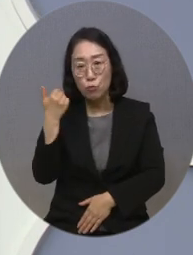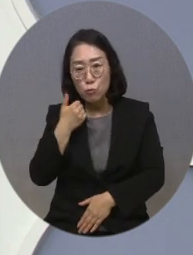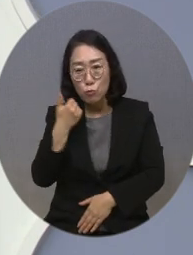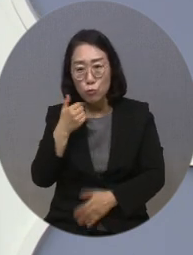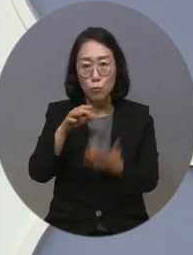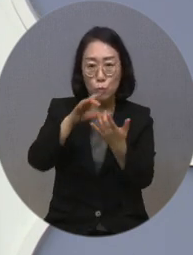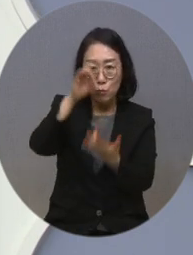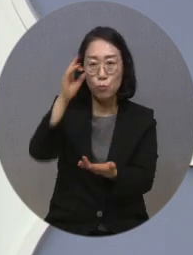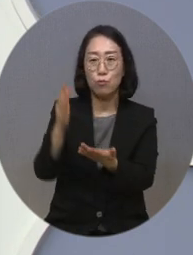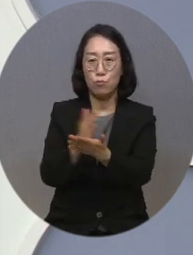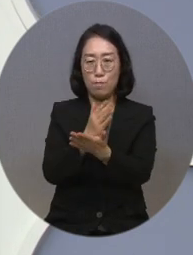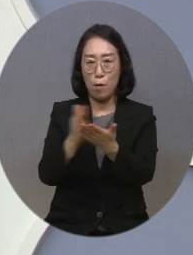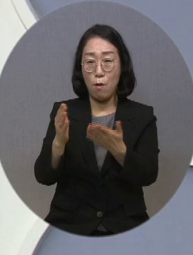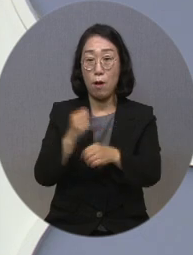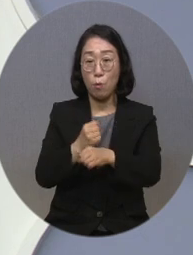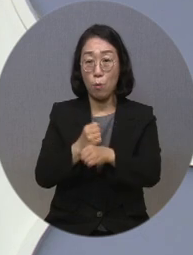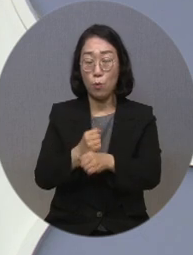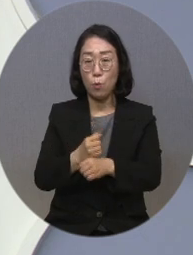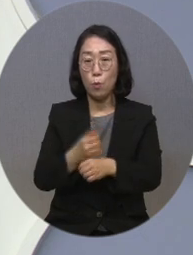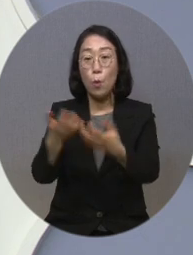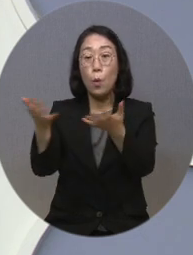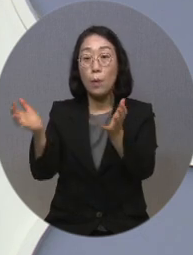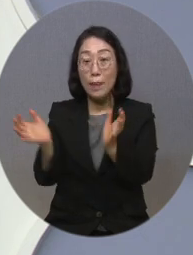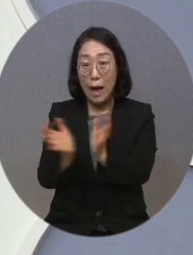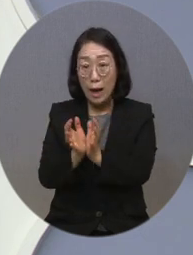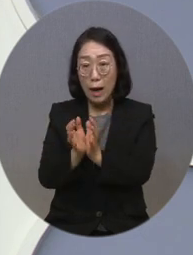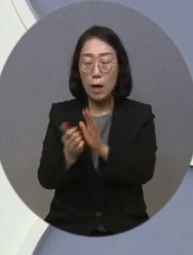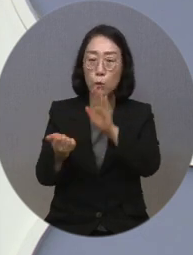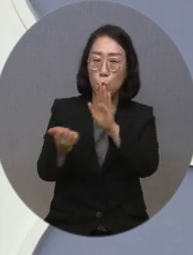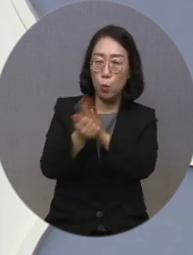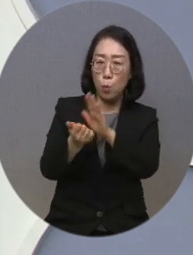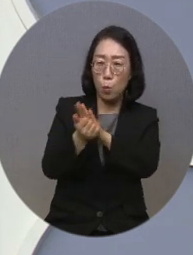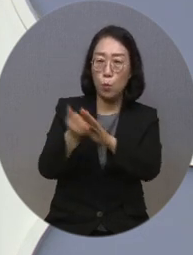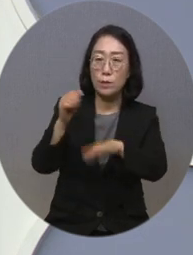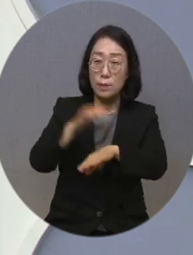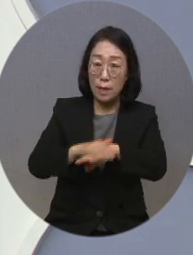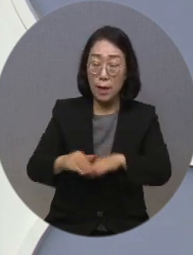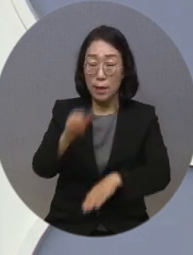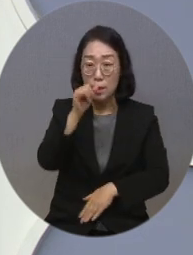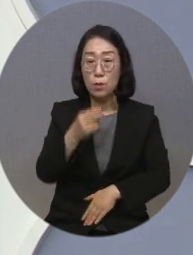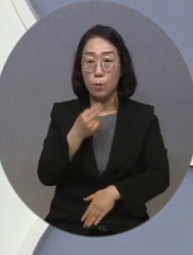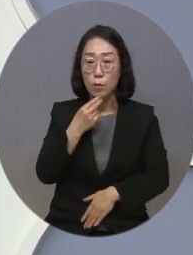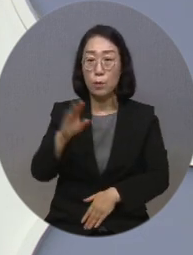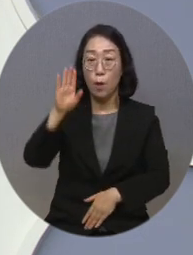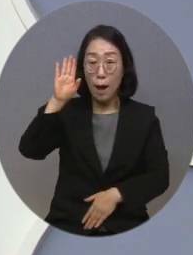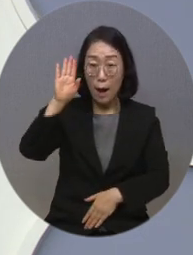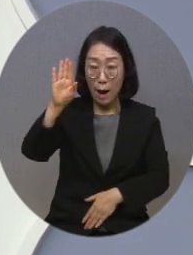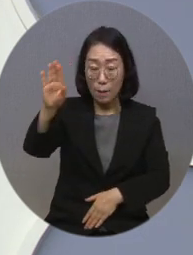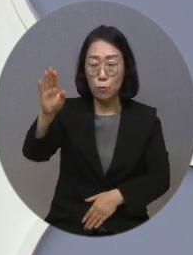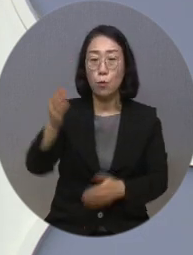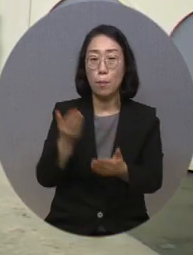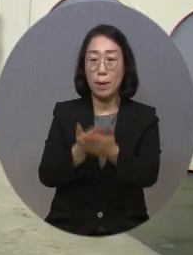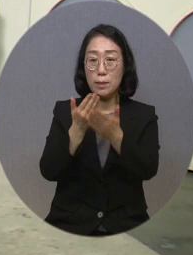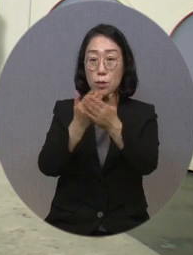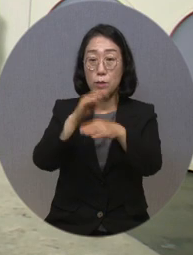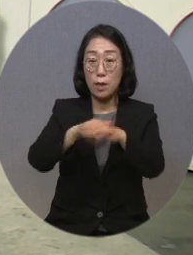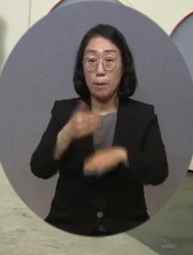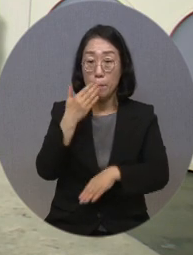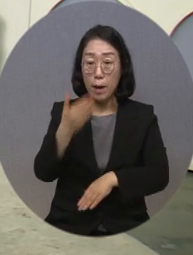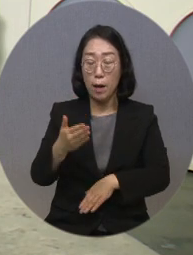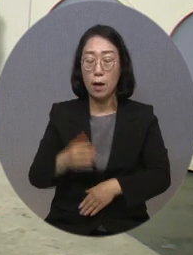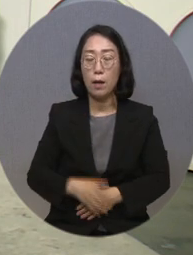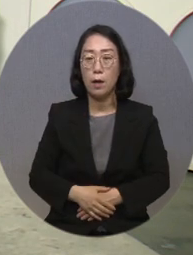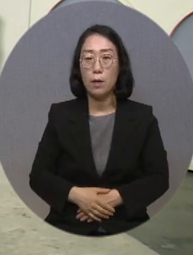두게 되고요. 또 그 밖에 이제 당에 대한 공헌도라든지 또 이 앞으로의 그 발전 가능성. 그러니까 좀